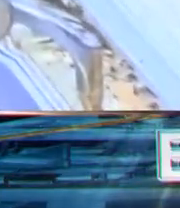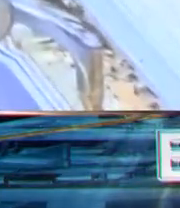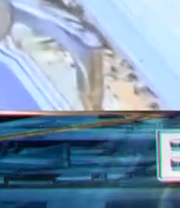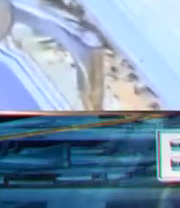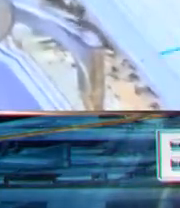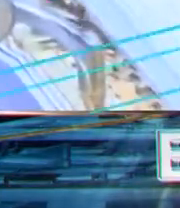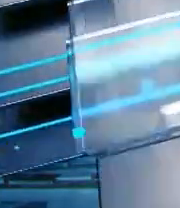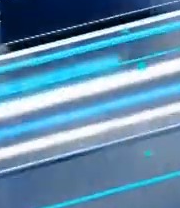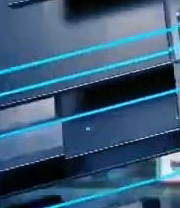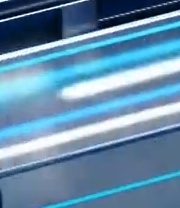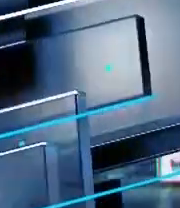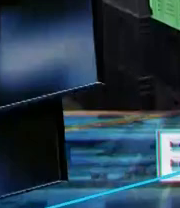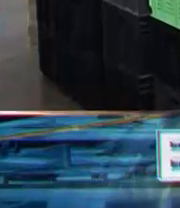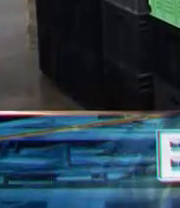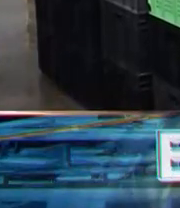болды.